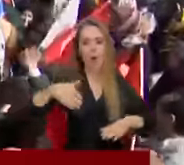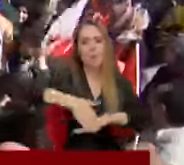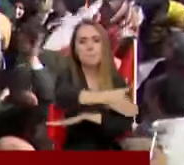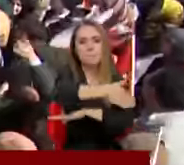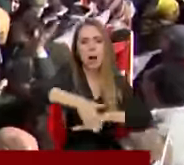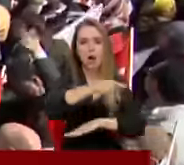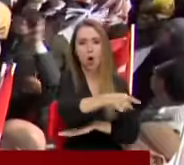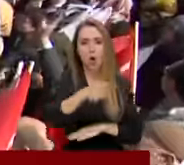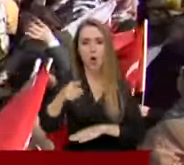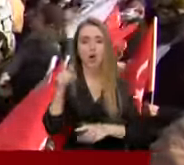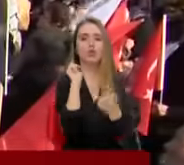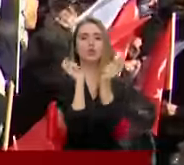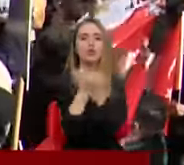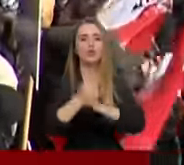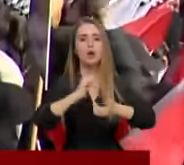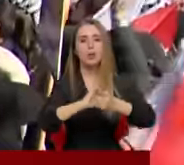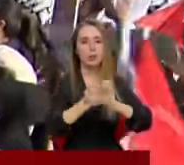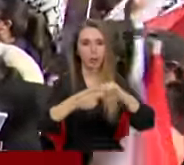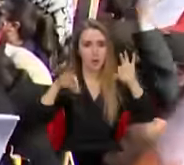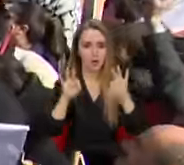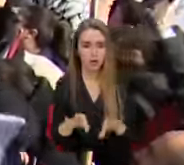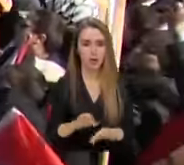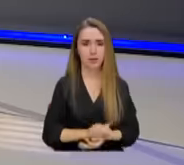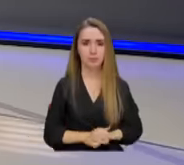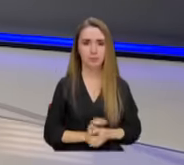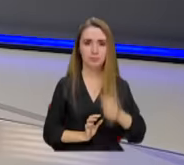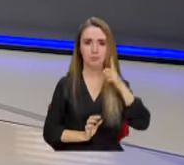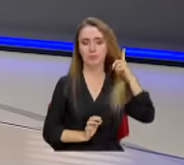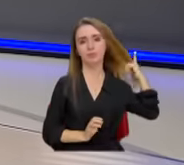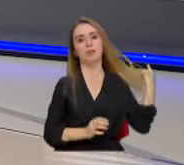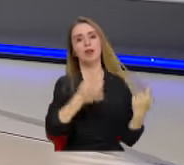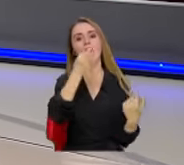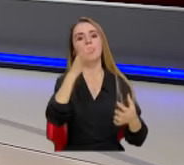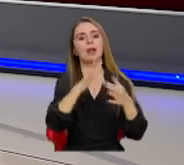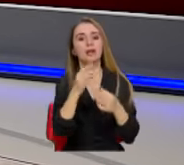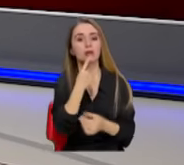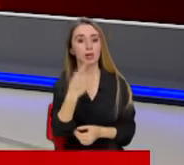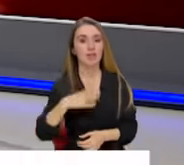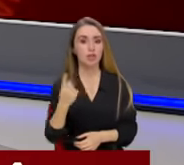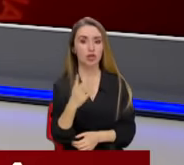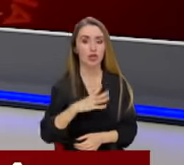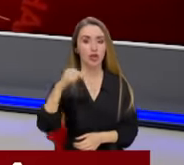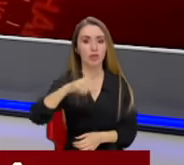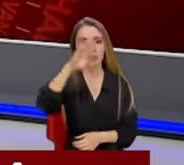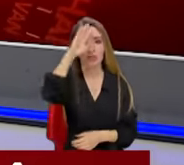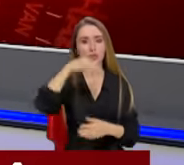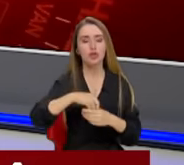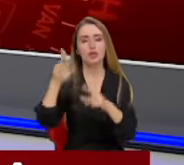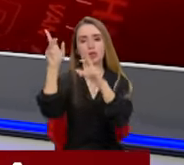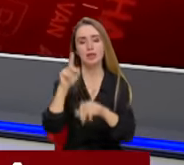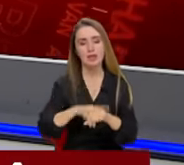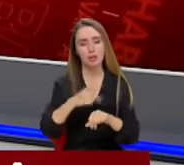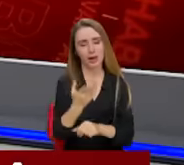mahallesinde dönüşüm seferberliğini başlatacağız. Haberle ilgili söyleyeceklerim var. Şimdi ise İstanbul için iftar